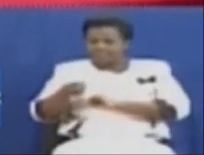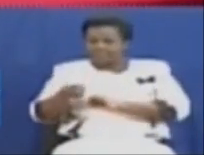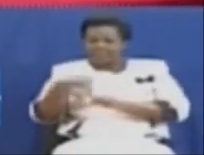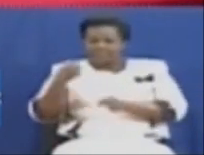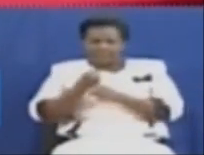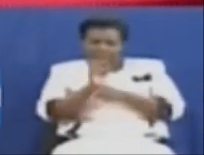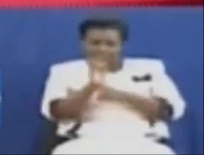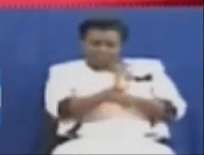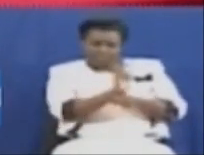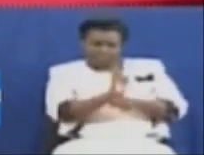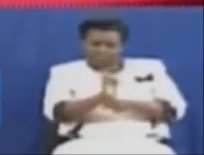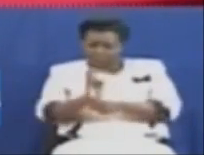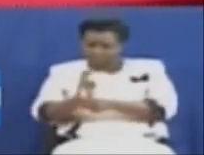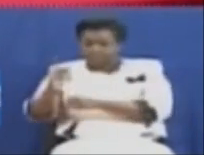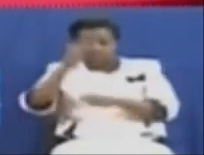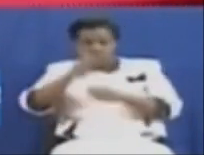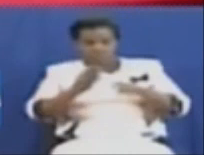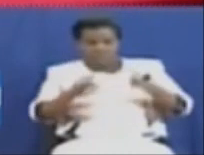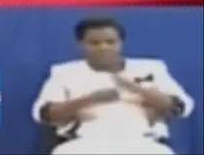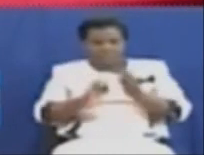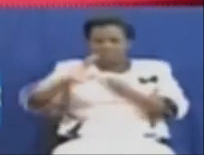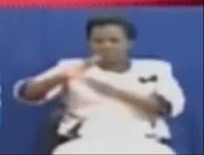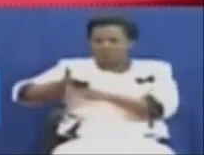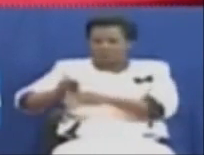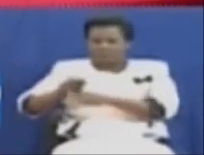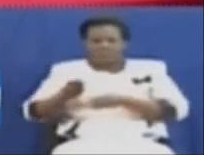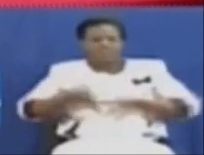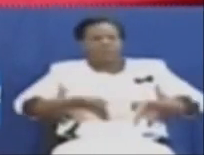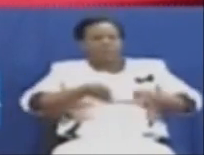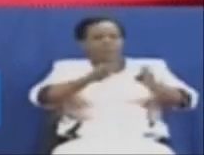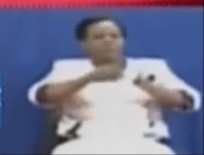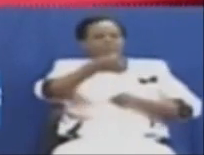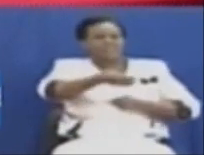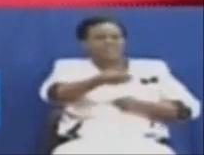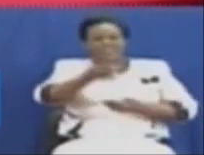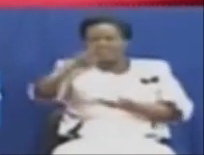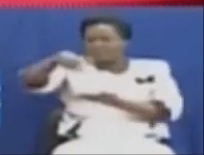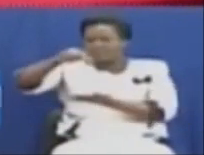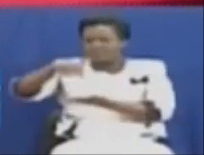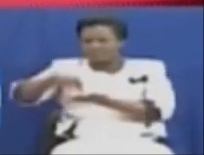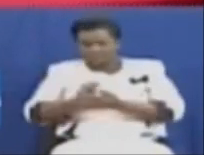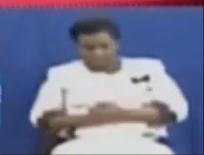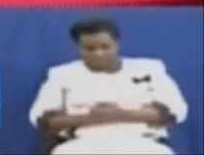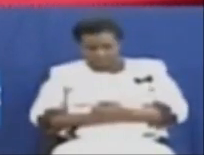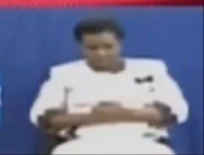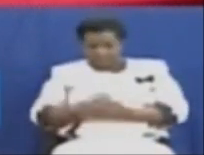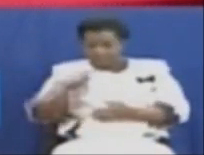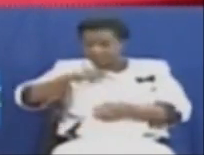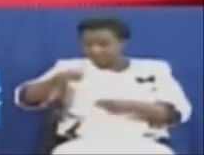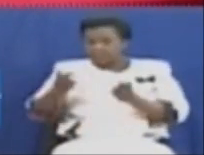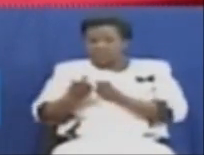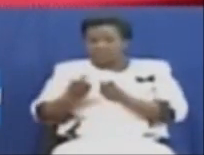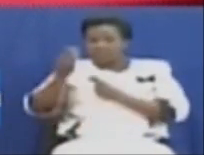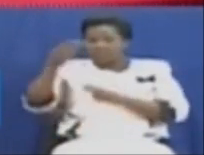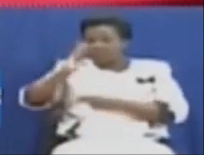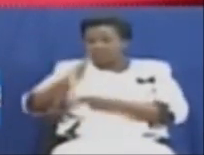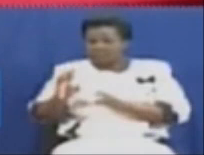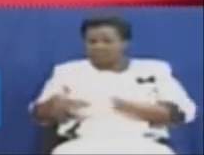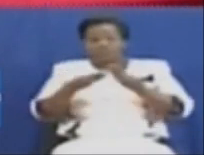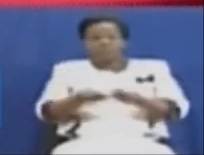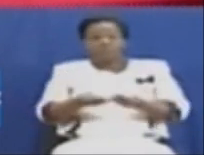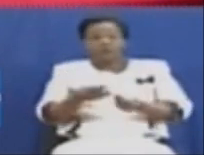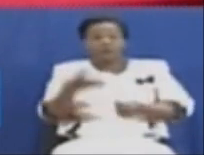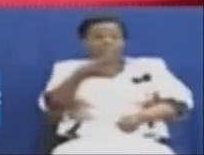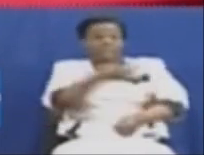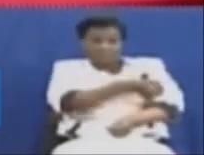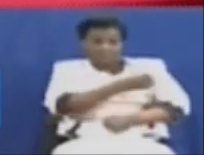wa barabara vijijini TARURA kwa sasa, ambacho tume kipa mamlaka kufanya kazi karibu kwa